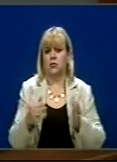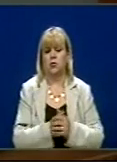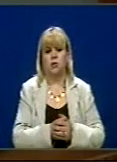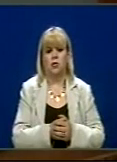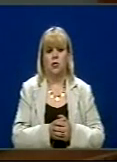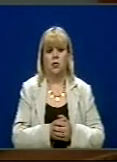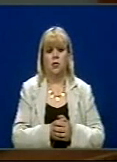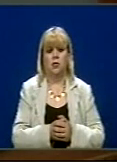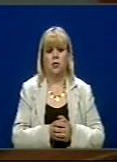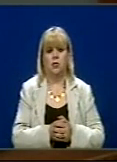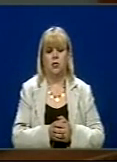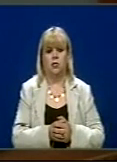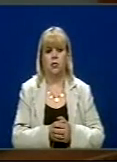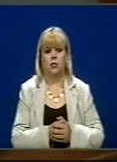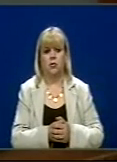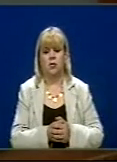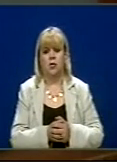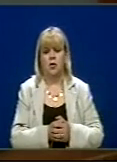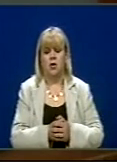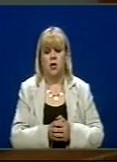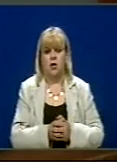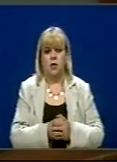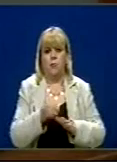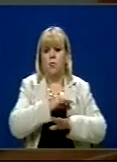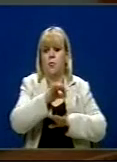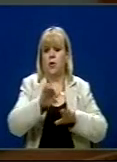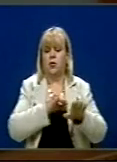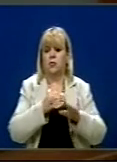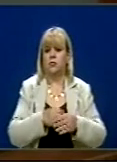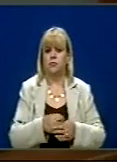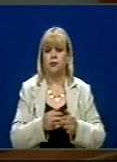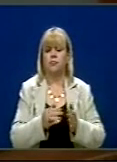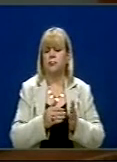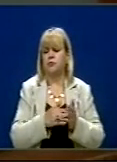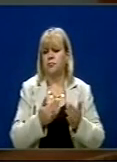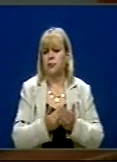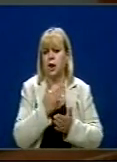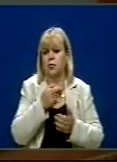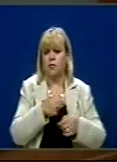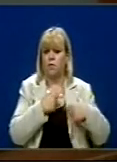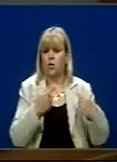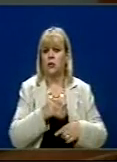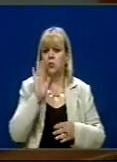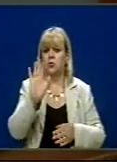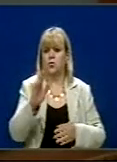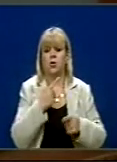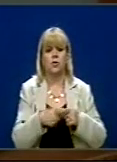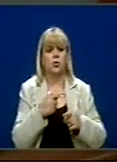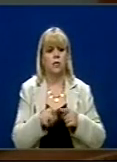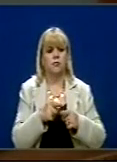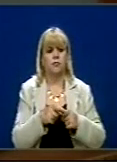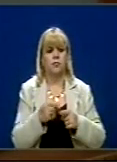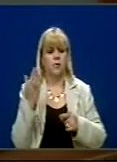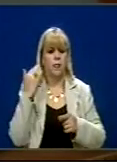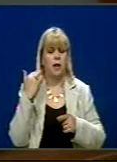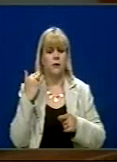me projektin e kompanisë projektuese siç thoni ju. Pra, a do të respektohet vullneti i tyre, për shkak se edhe në pikën më